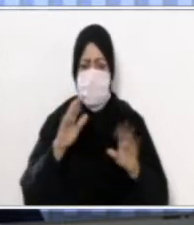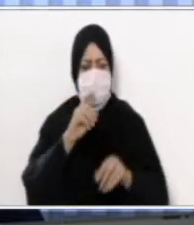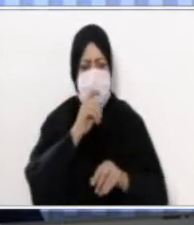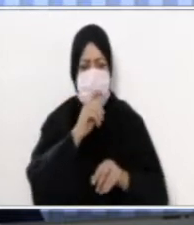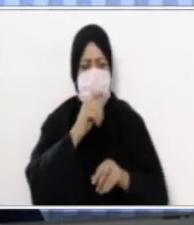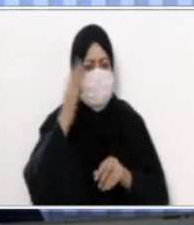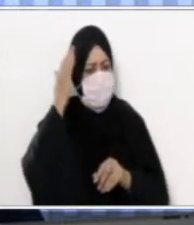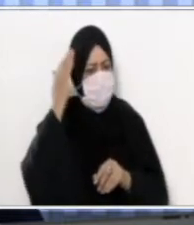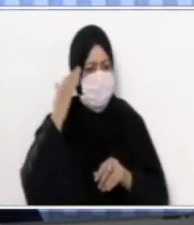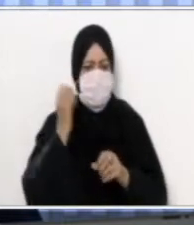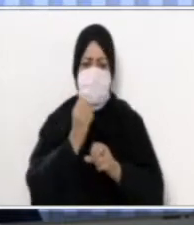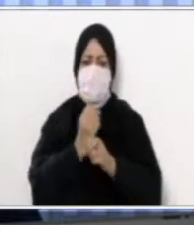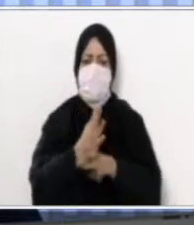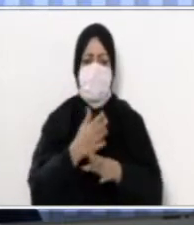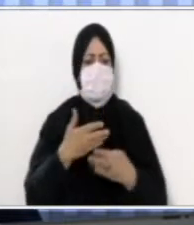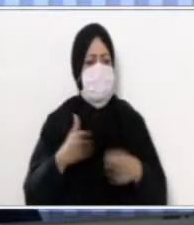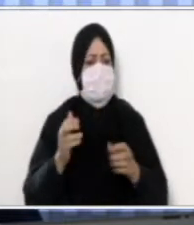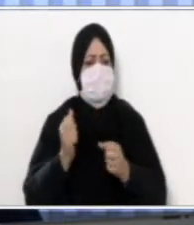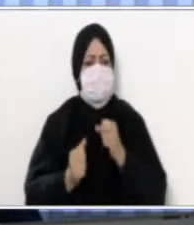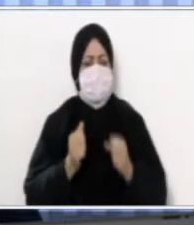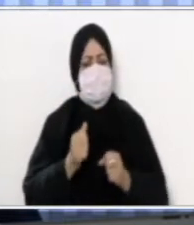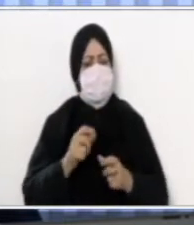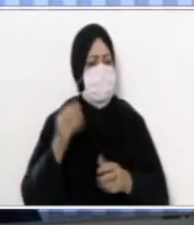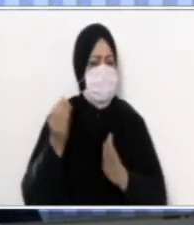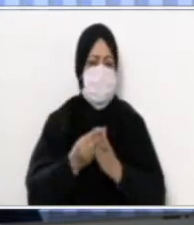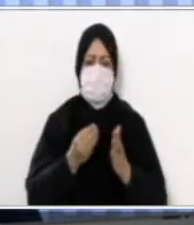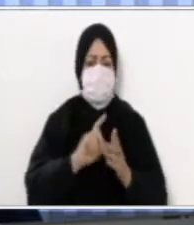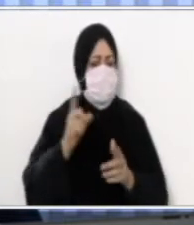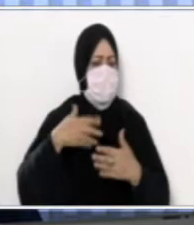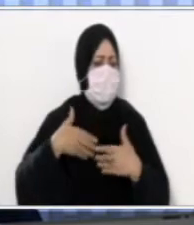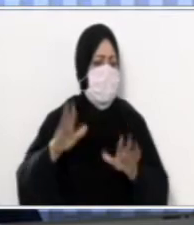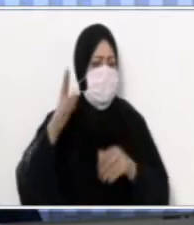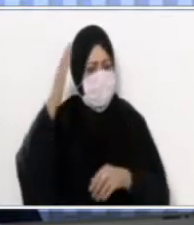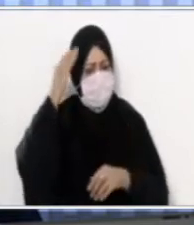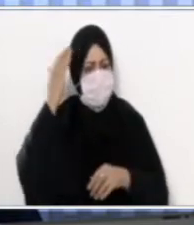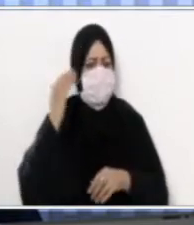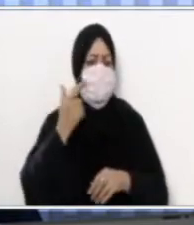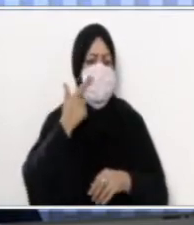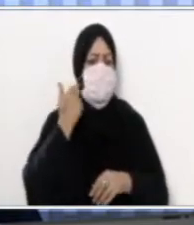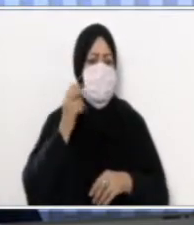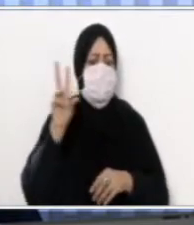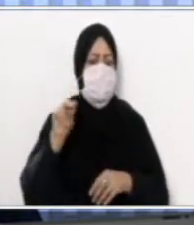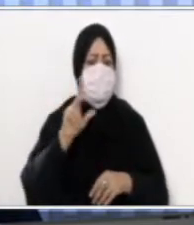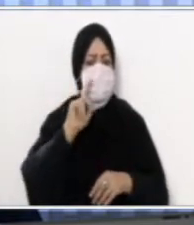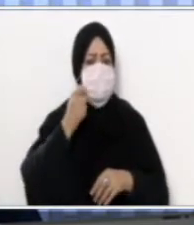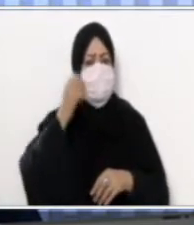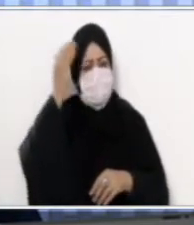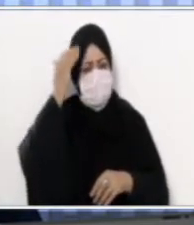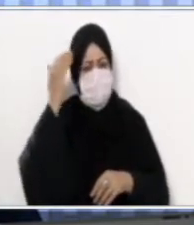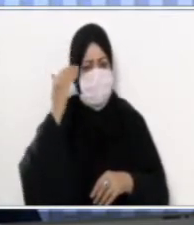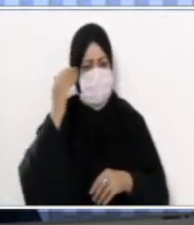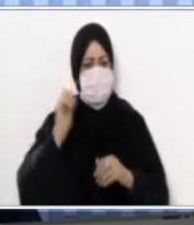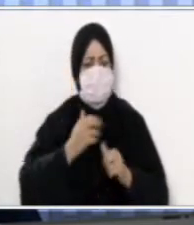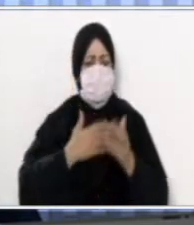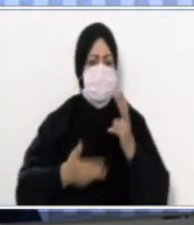من ذلك، فالمرأة كالرجل في هذا الباب، وقد كانت المرأة في عهد النبي صلى الله عليه وسلم تركب الدابة